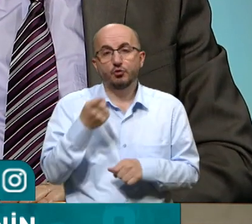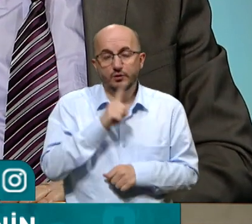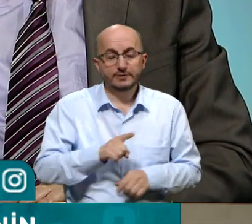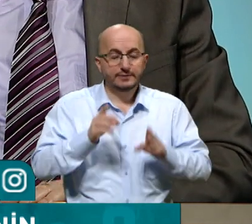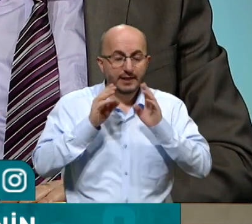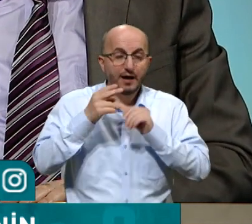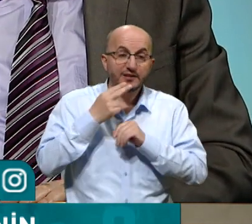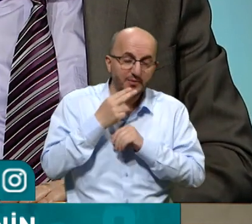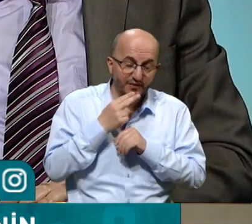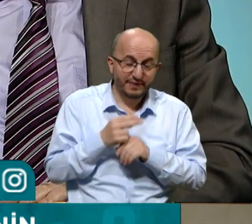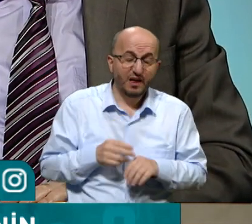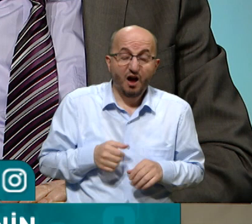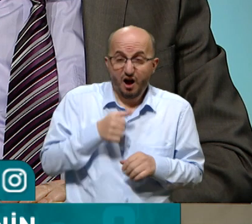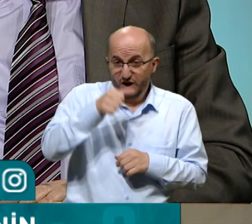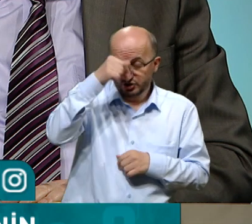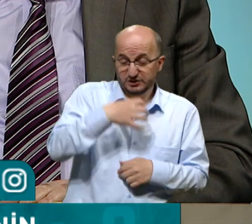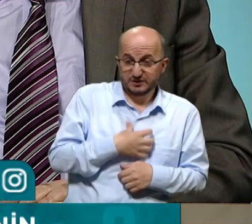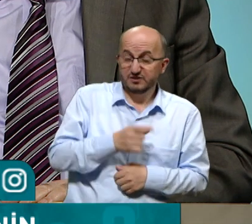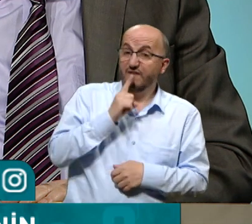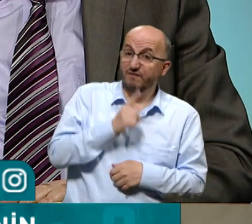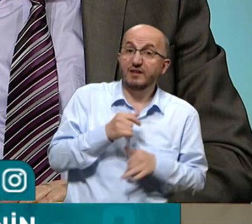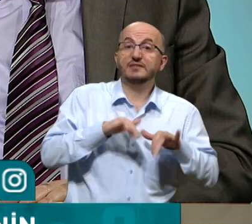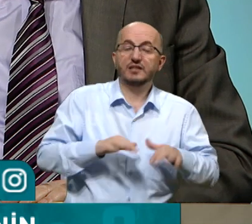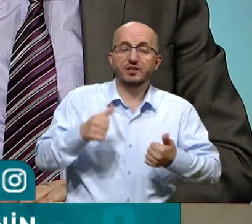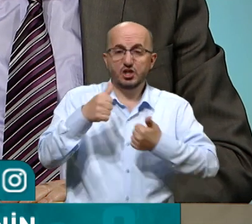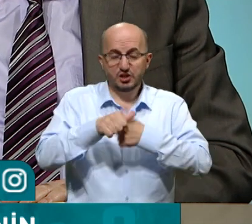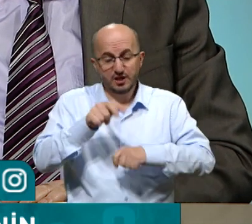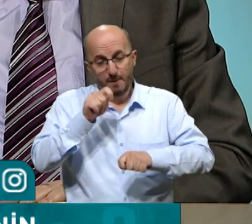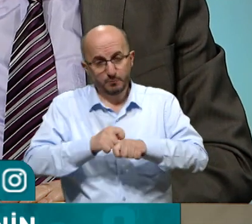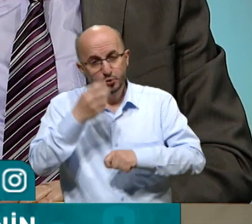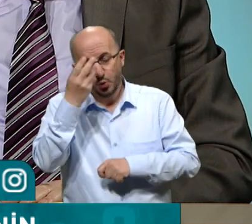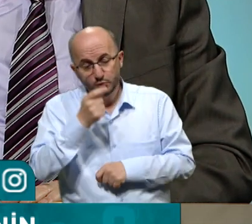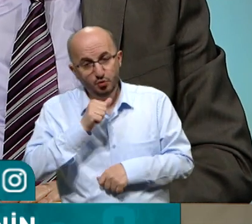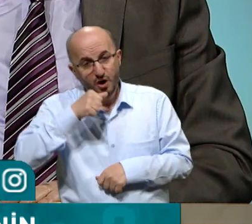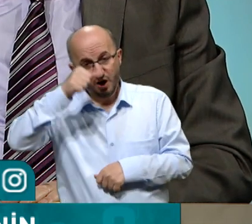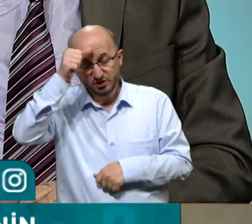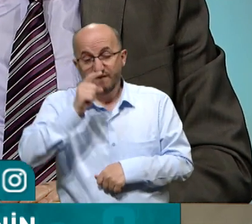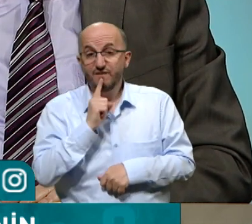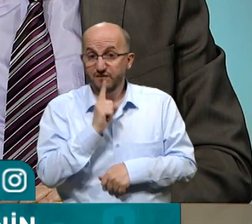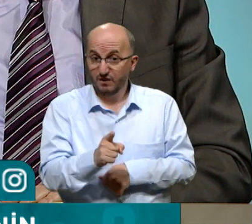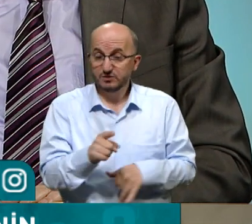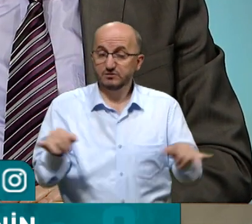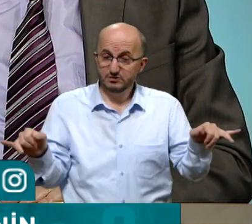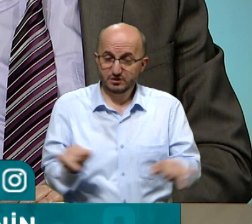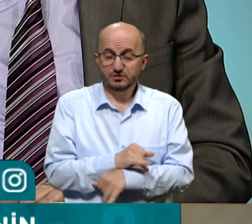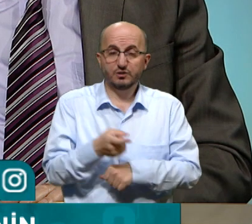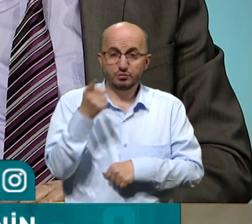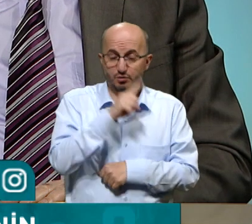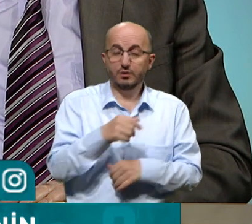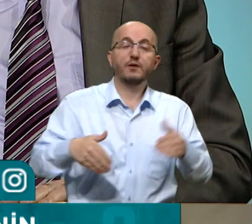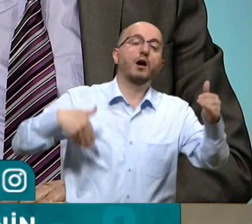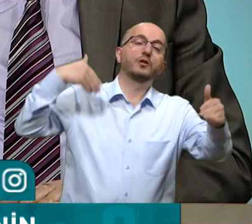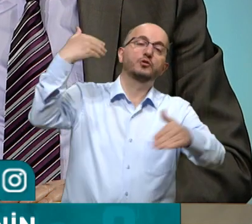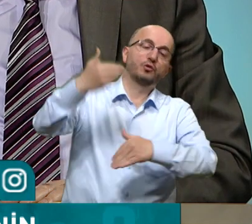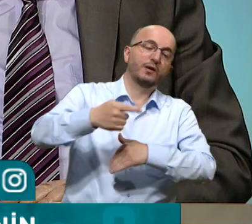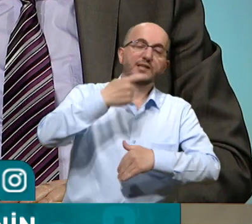hanımefendi daha henüz Hac kendisine farz değilken eşiyle yapmış olduğu Hac farsat diğerine geçtiğinden dolayı daha